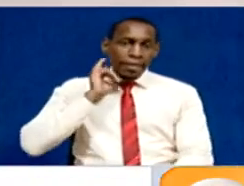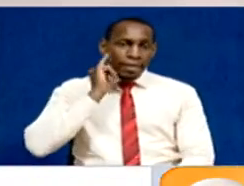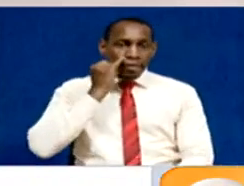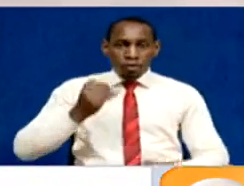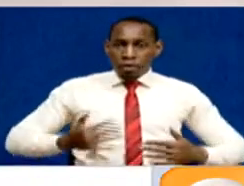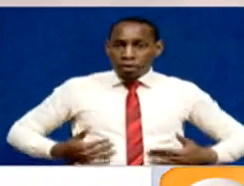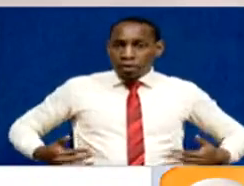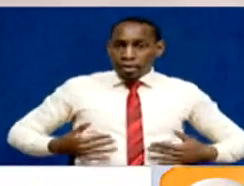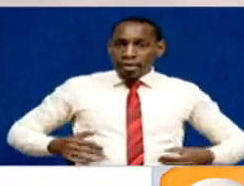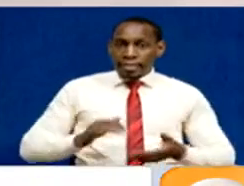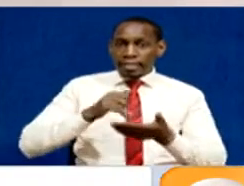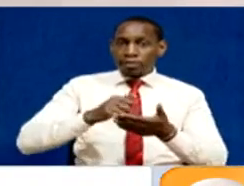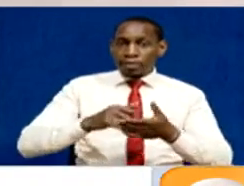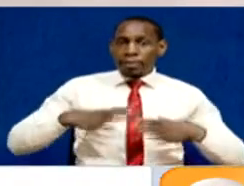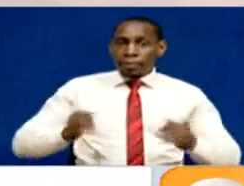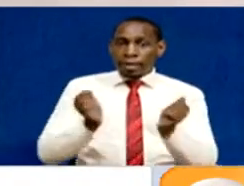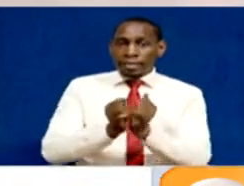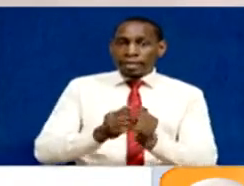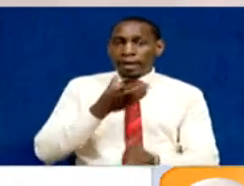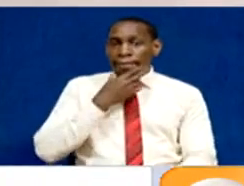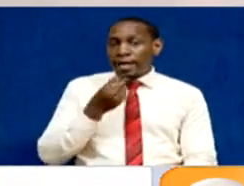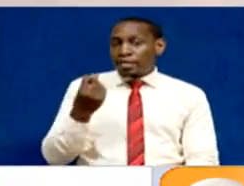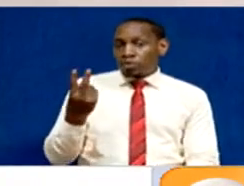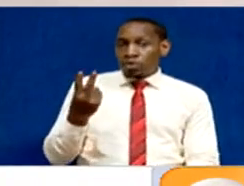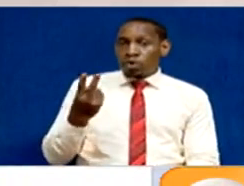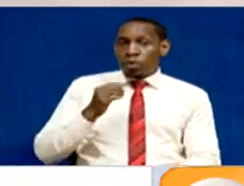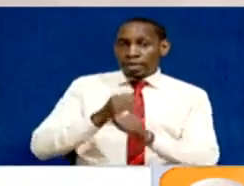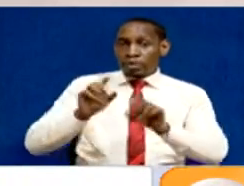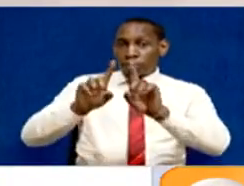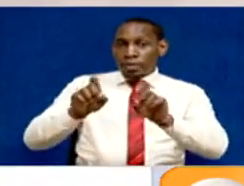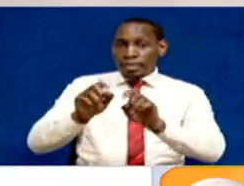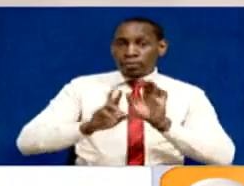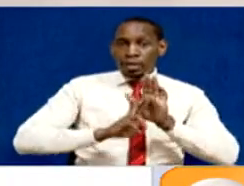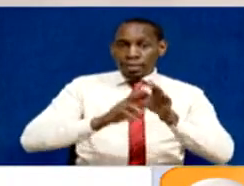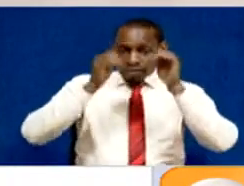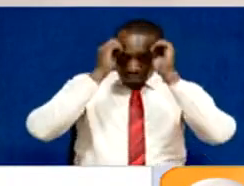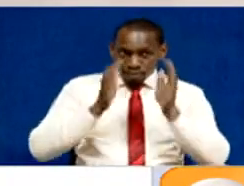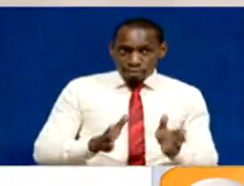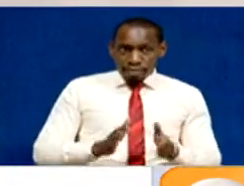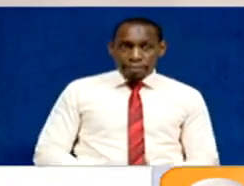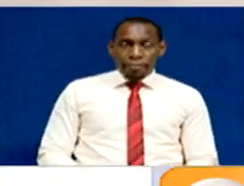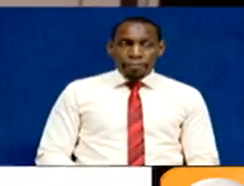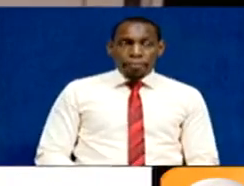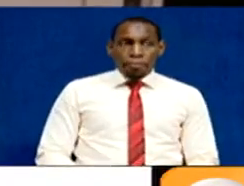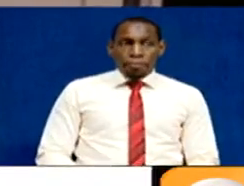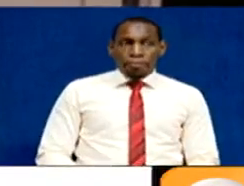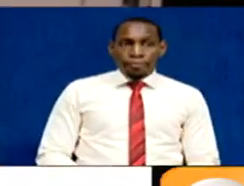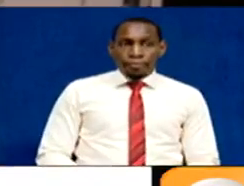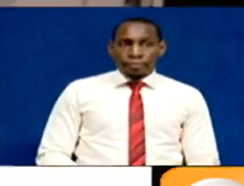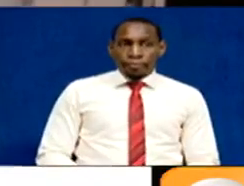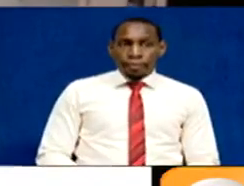na Garissa, miongoni mwa waliokamatwa wakiwa wanaume wawili wakifanya mtihani kwa niaba ya wanafunzi.